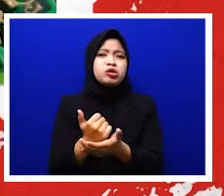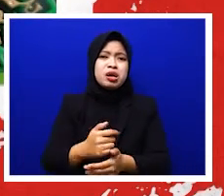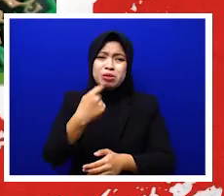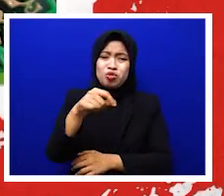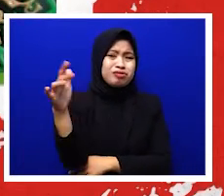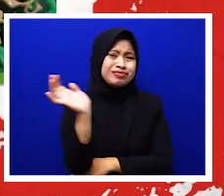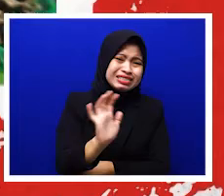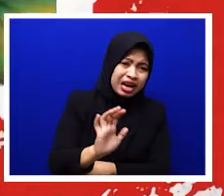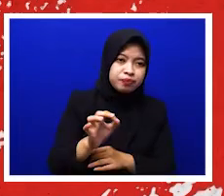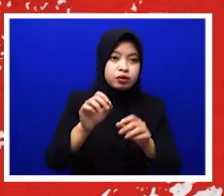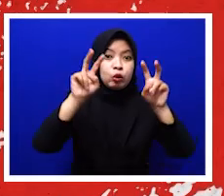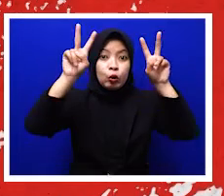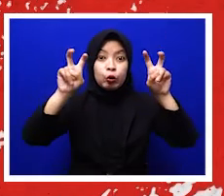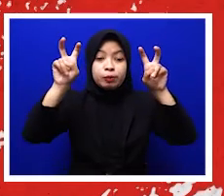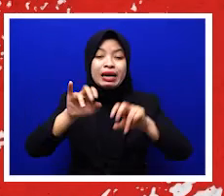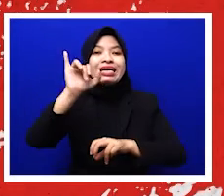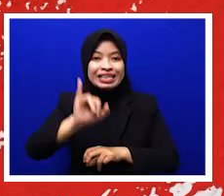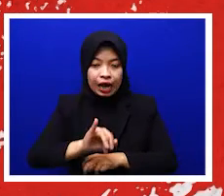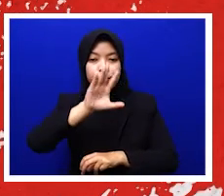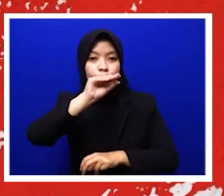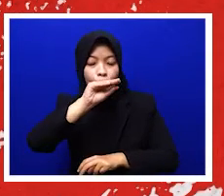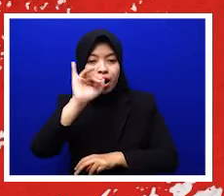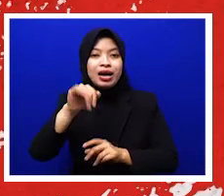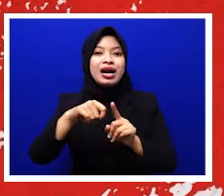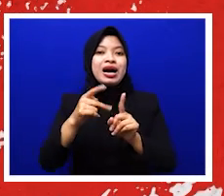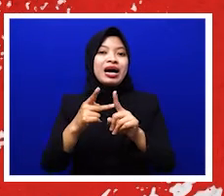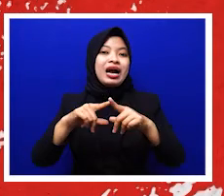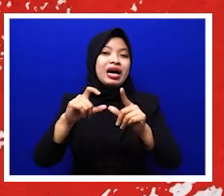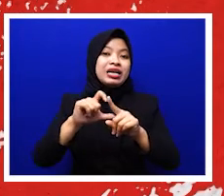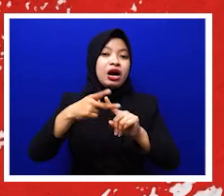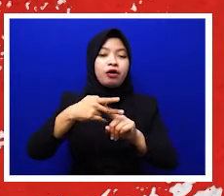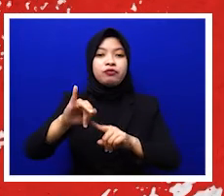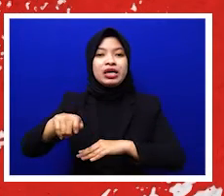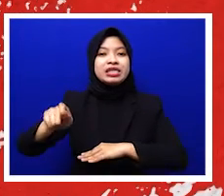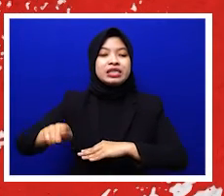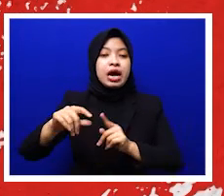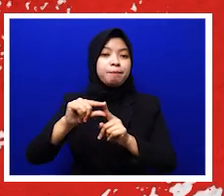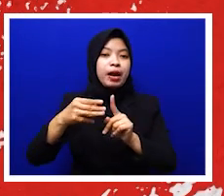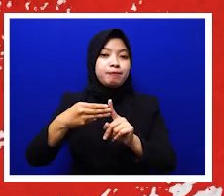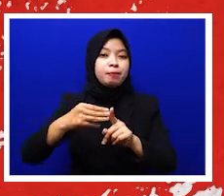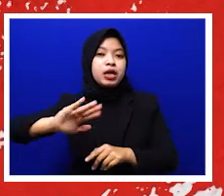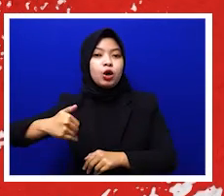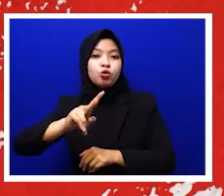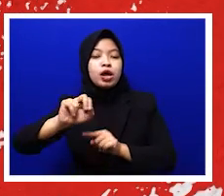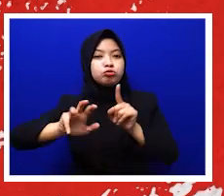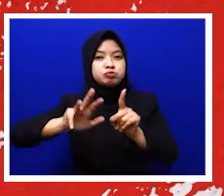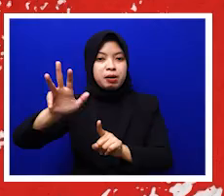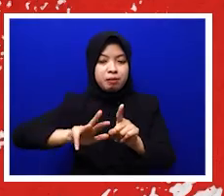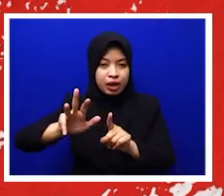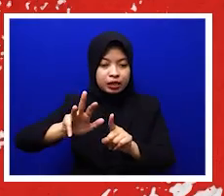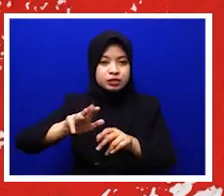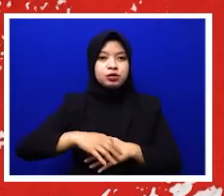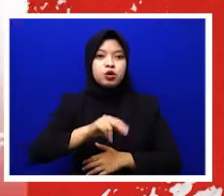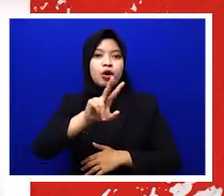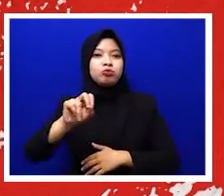benar. Kutipan tersebut memanglah diucapkan oleh Muammar Gaddafi dalam pidatonya saat sidang PBB tahun 2009. Namun,